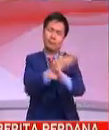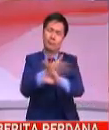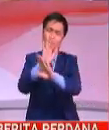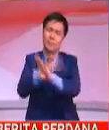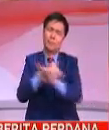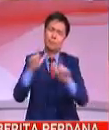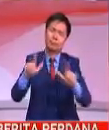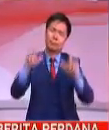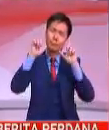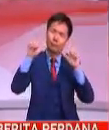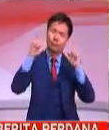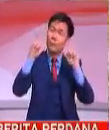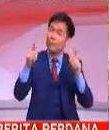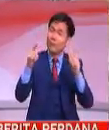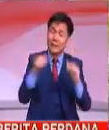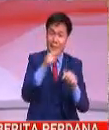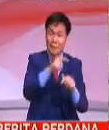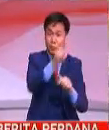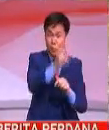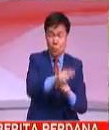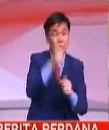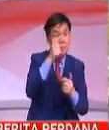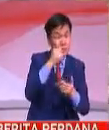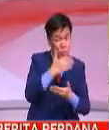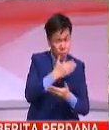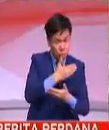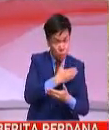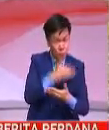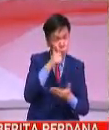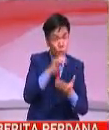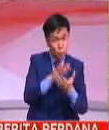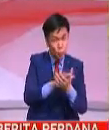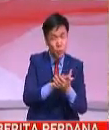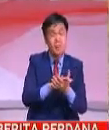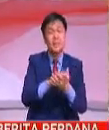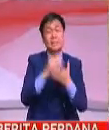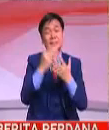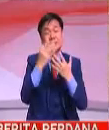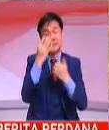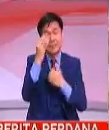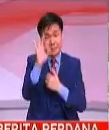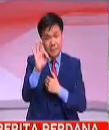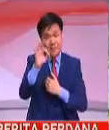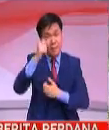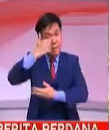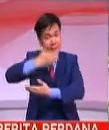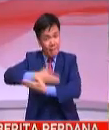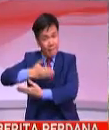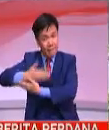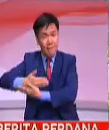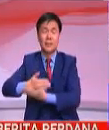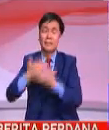air. Allahyarham meninggalkan seorang isteri, 9 anak serta 10 cucu.